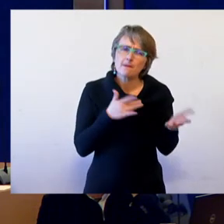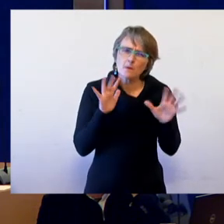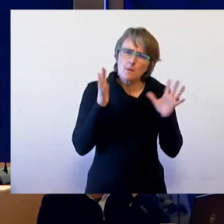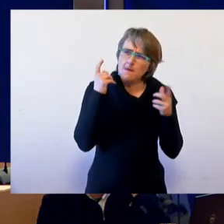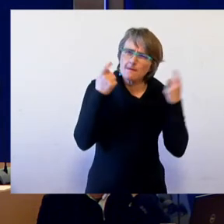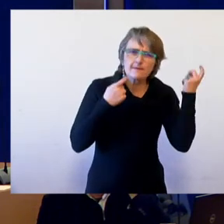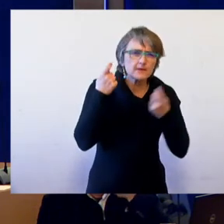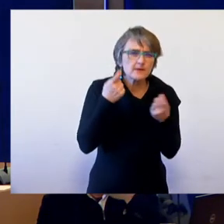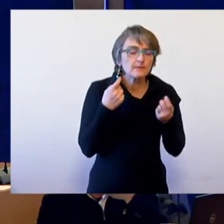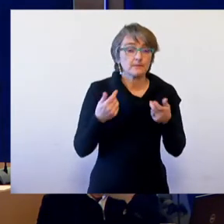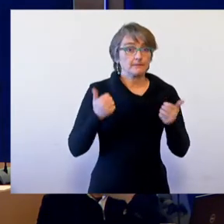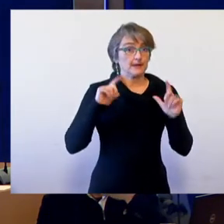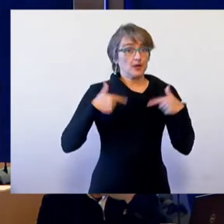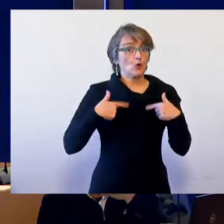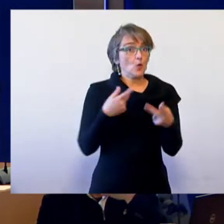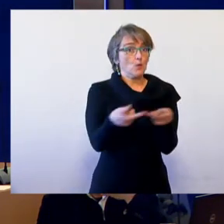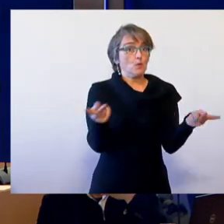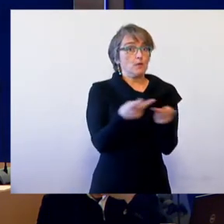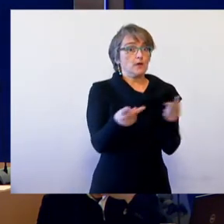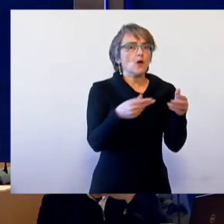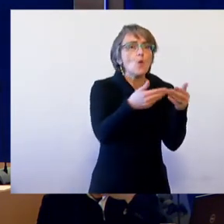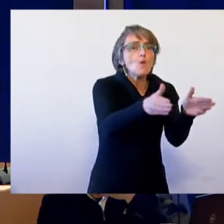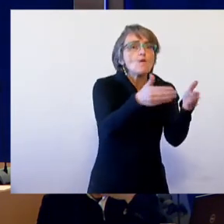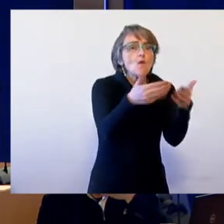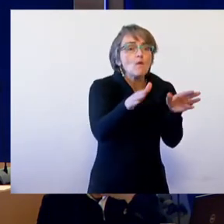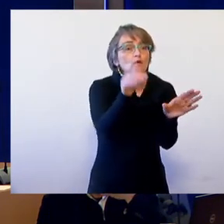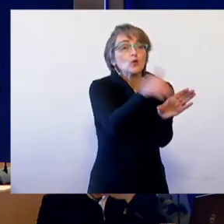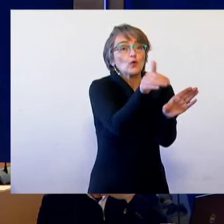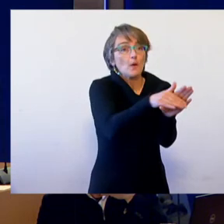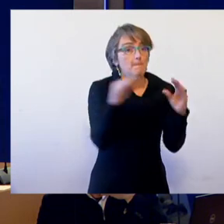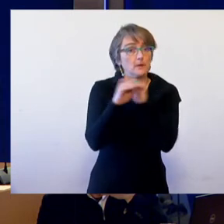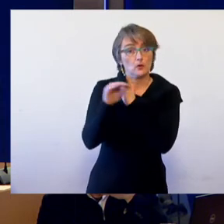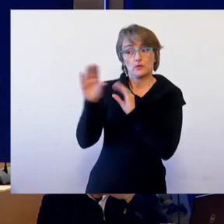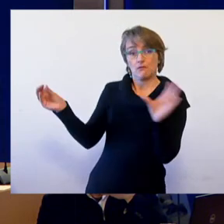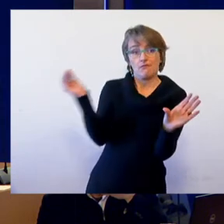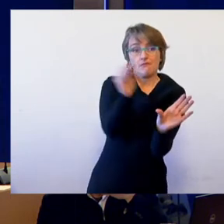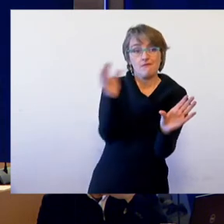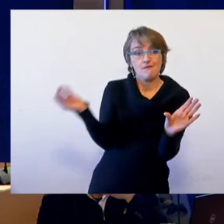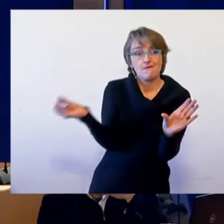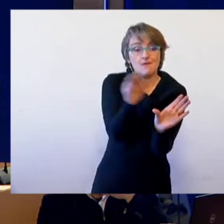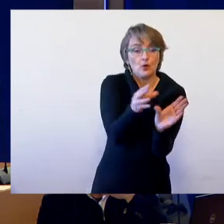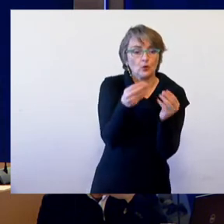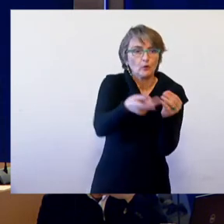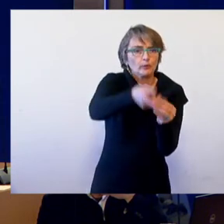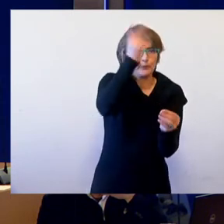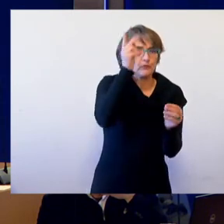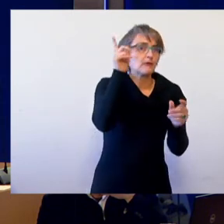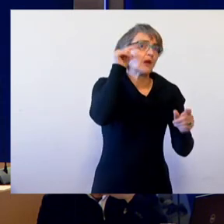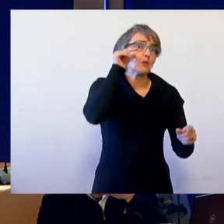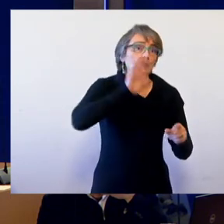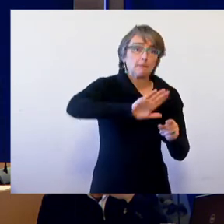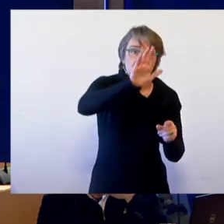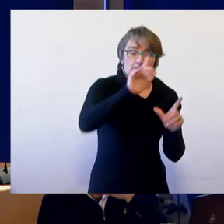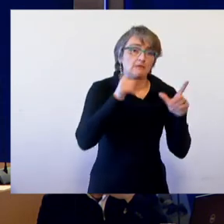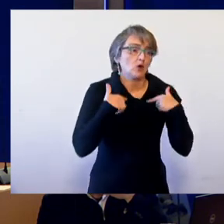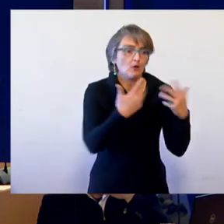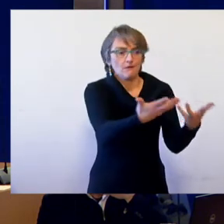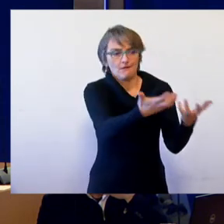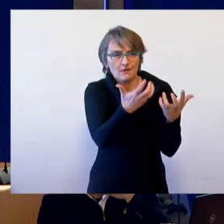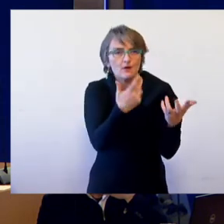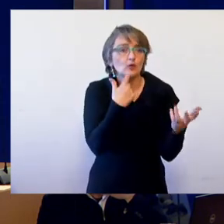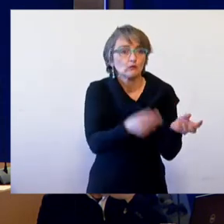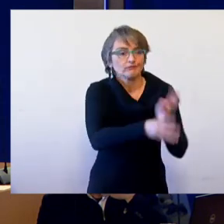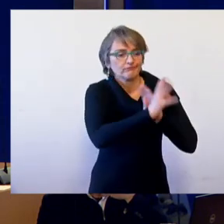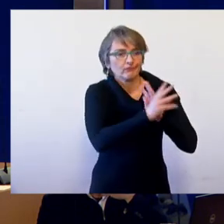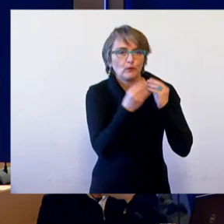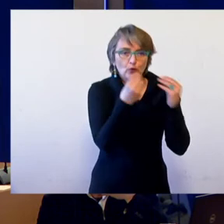écoles publiques qui s'inspirent de ces pédagogies, on pourra du coup rendre encore plus attractive cette école de la République, capable d'éduquer ensemble tous